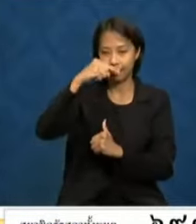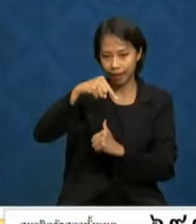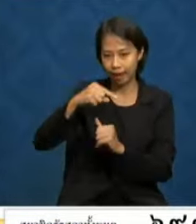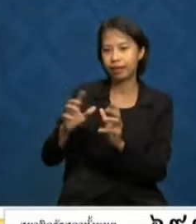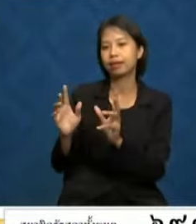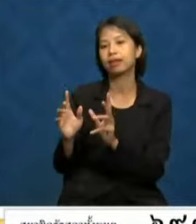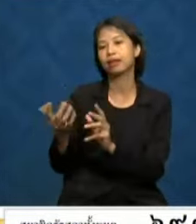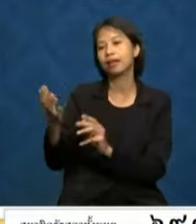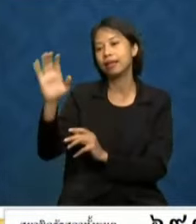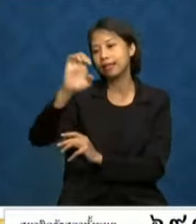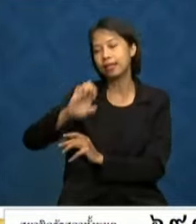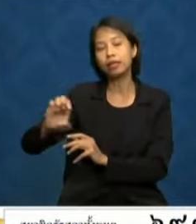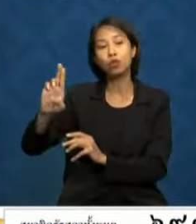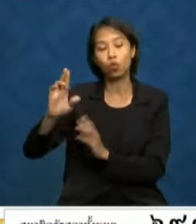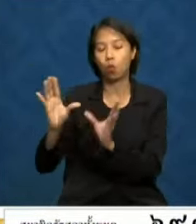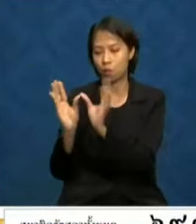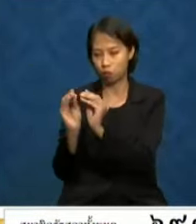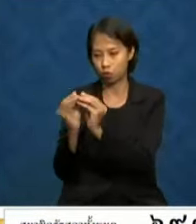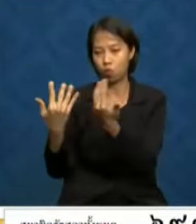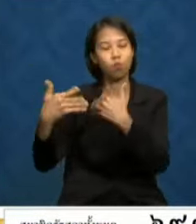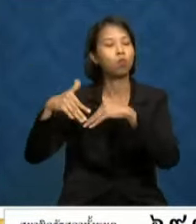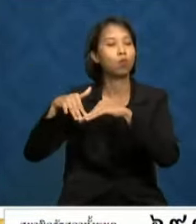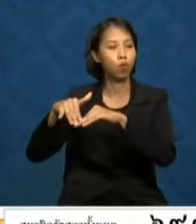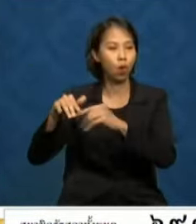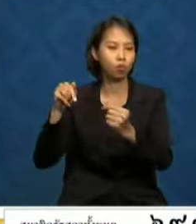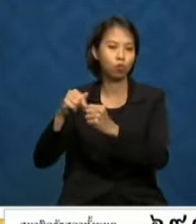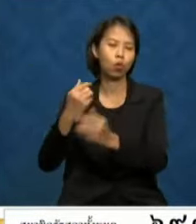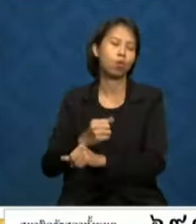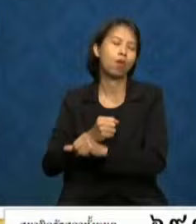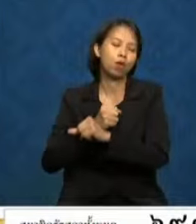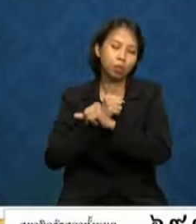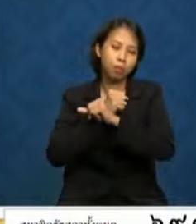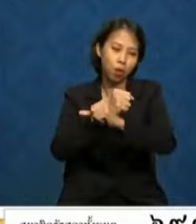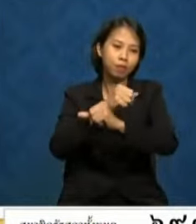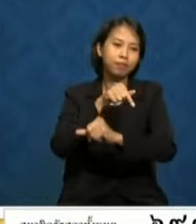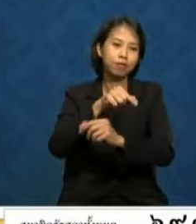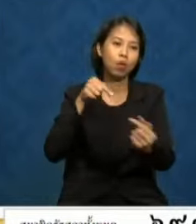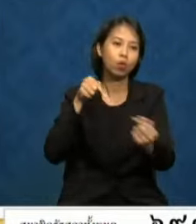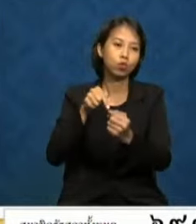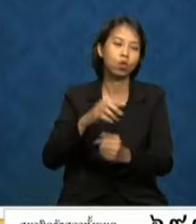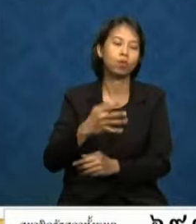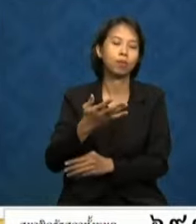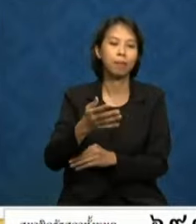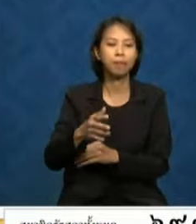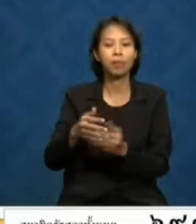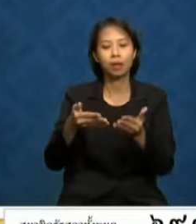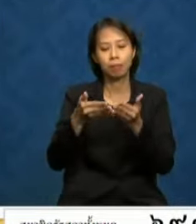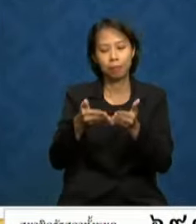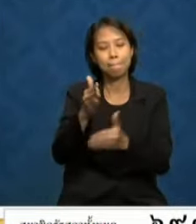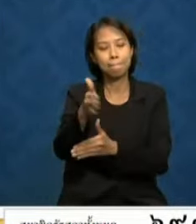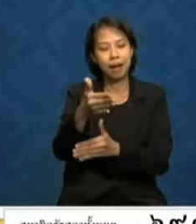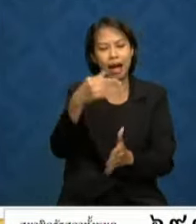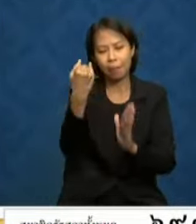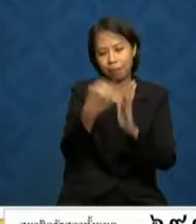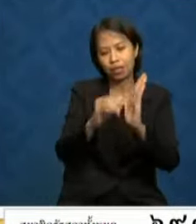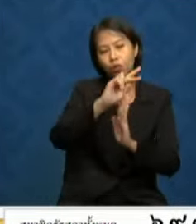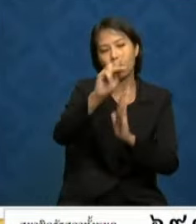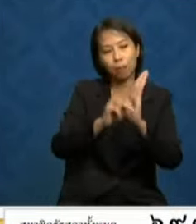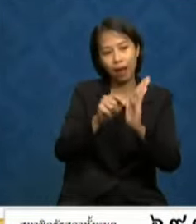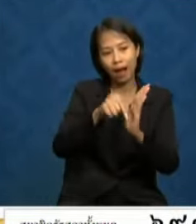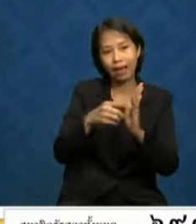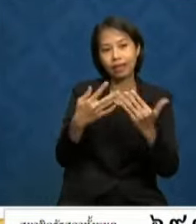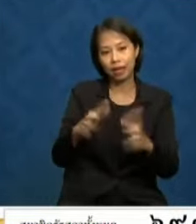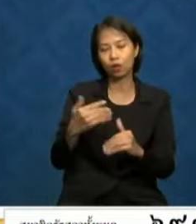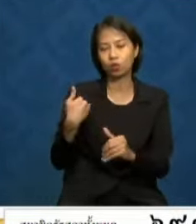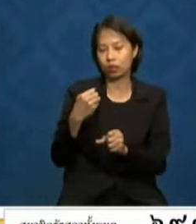คะระหว่างไทยกับสหภาพยุโรปด้านการต่อต้านการประมง IUU มาอย่างต่อเนื่องนะคะแล้วก็มีการประชุมมาแล้วทั้